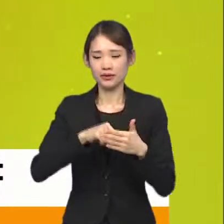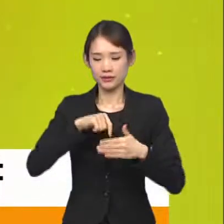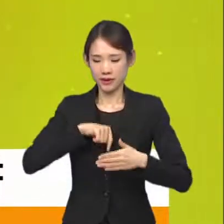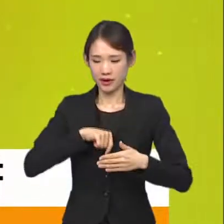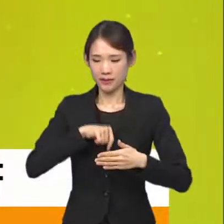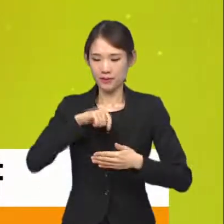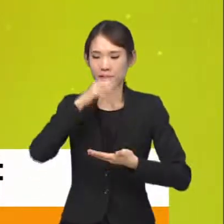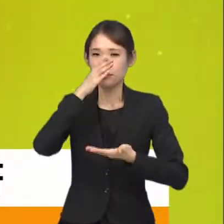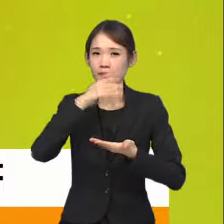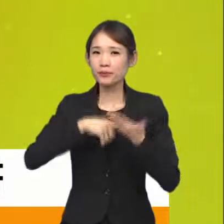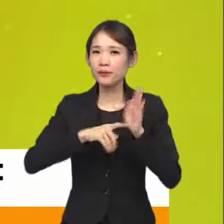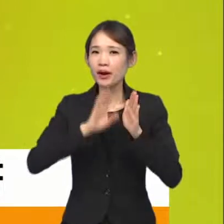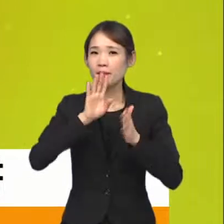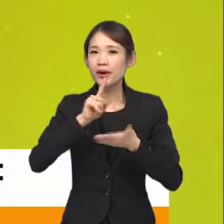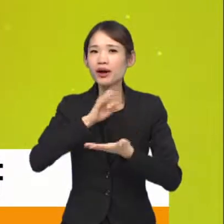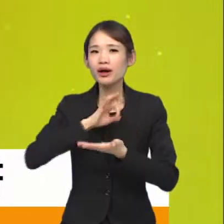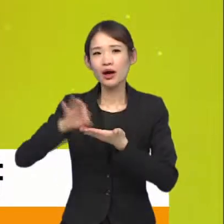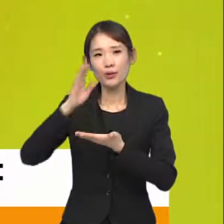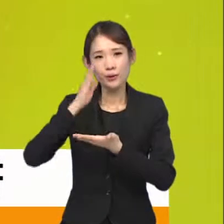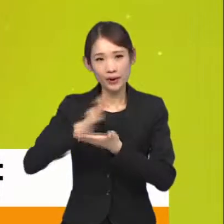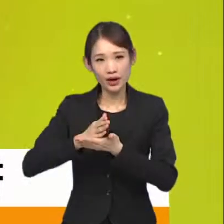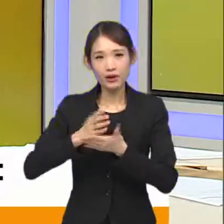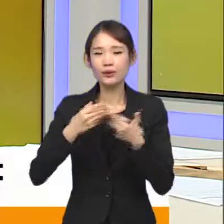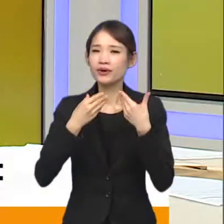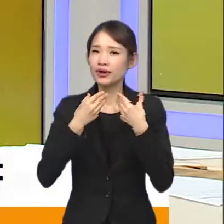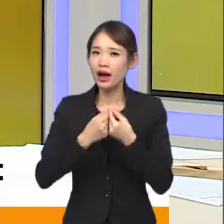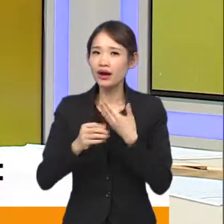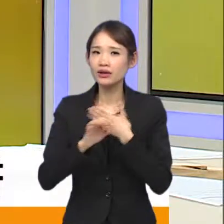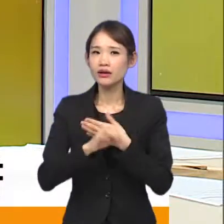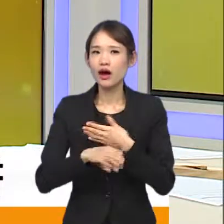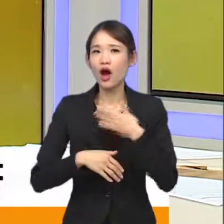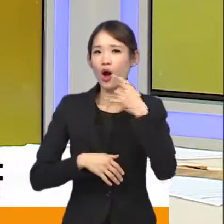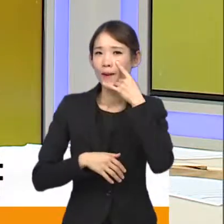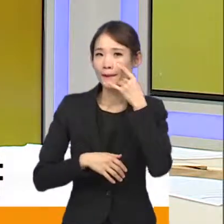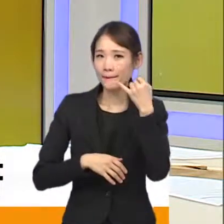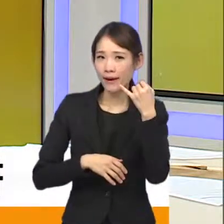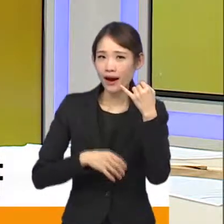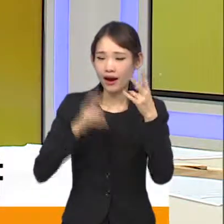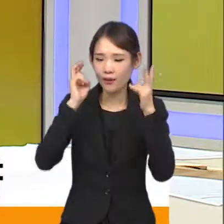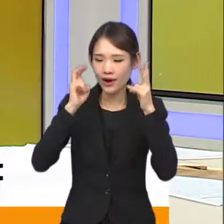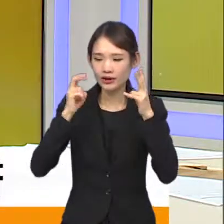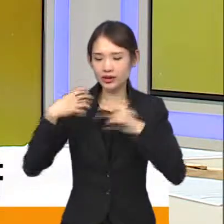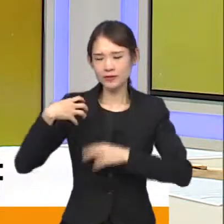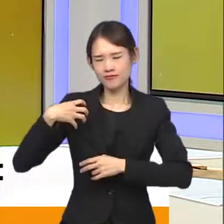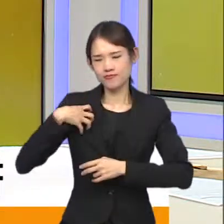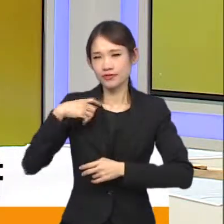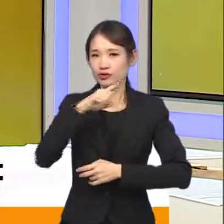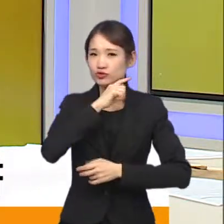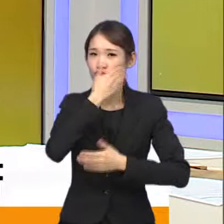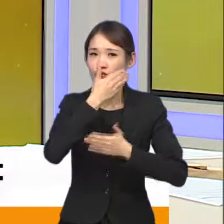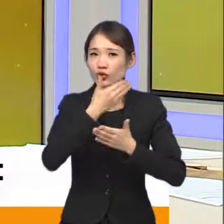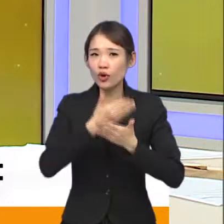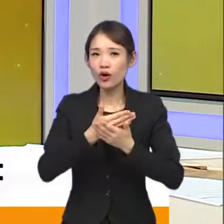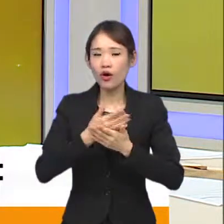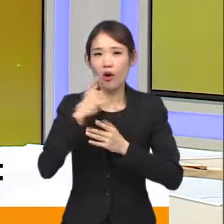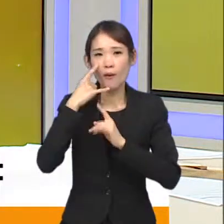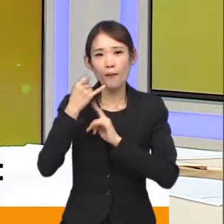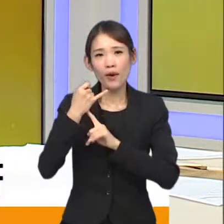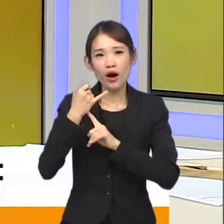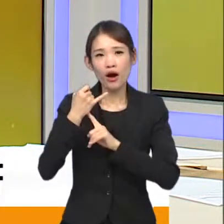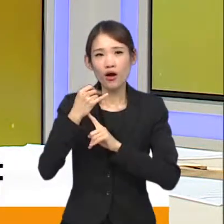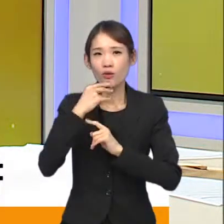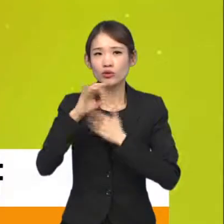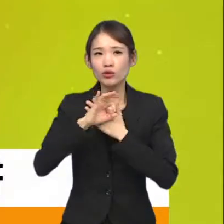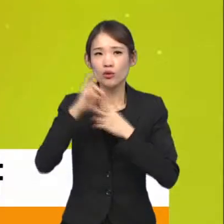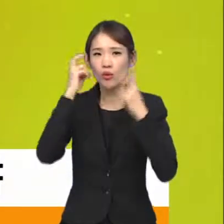표현하기 보다는 뭐 예를 들어서 엄마는 회사에서 굉장히 중요한 사람이야 엄마가 없으면 사가 잘 안